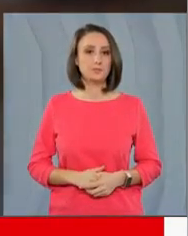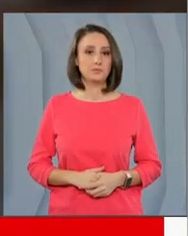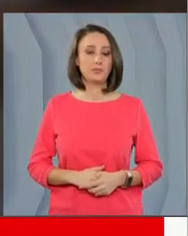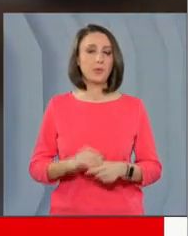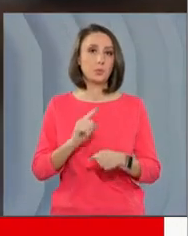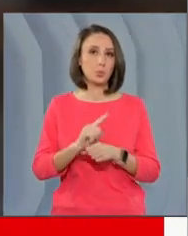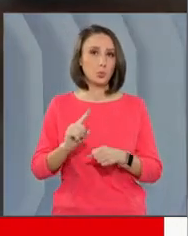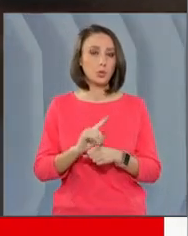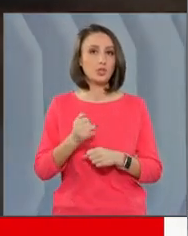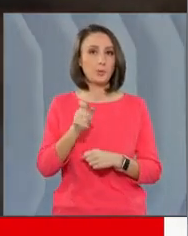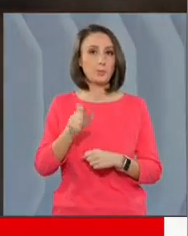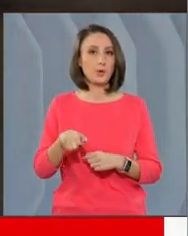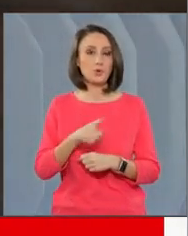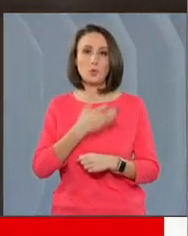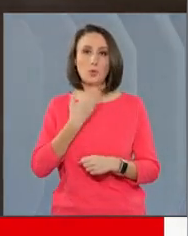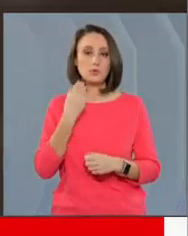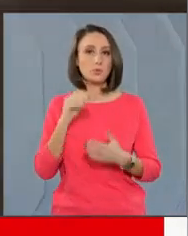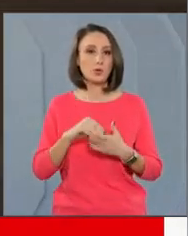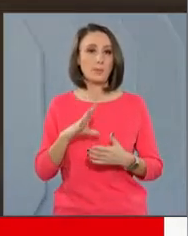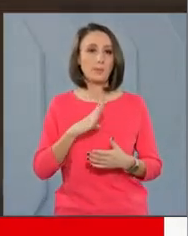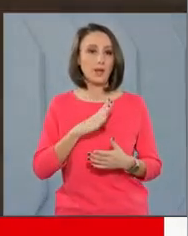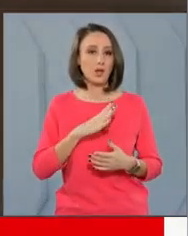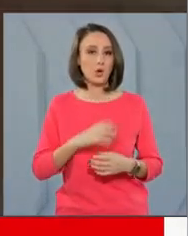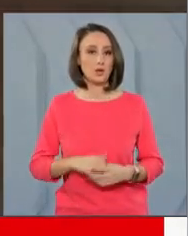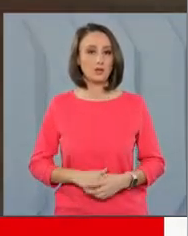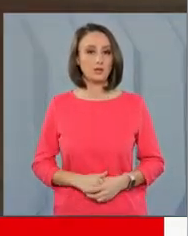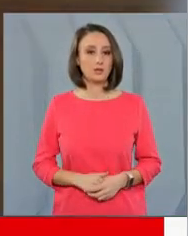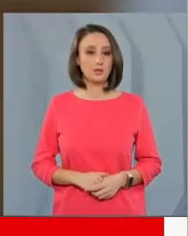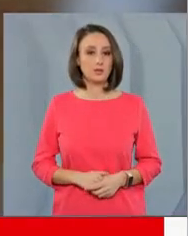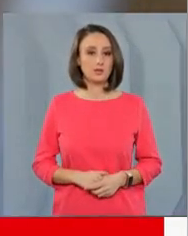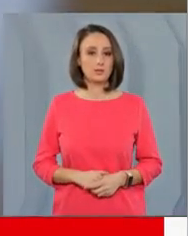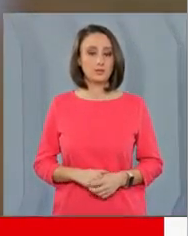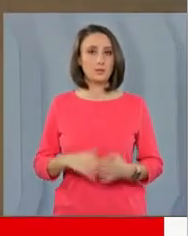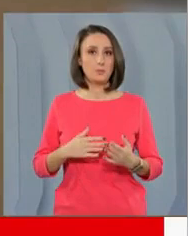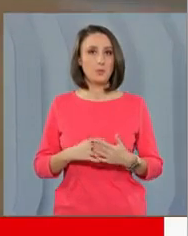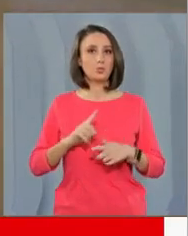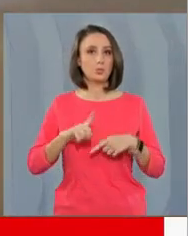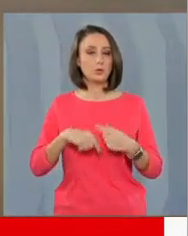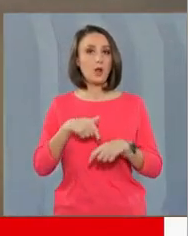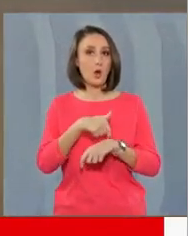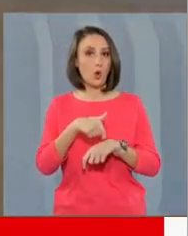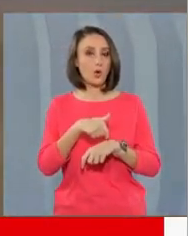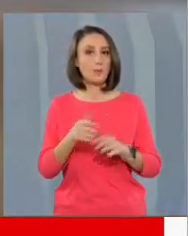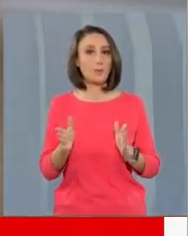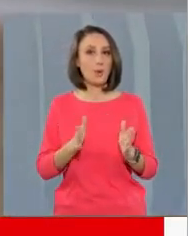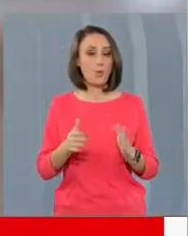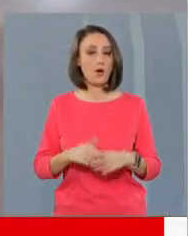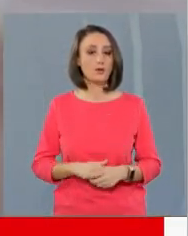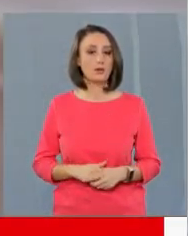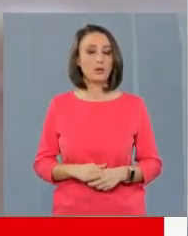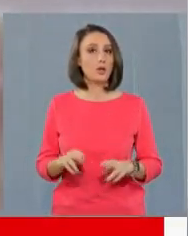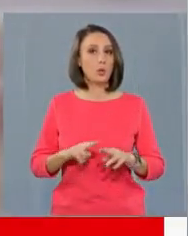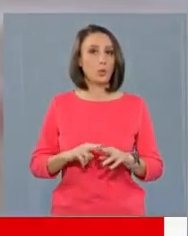bunurile și persoanele, nu au fost. Pentru orele ce urmează, pentru perioada următoare,